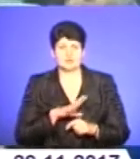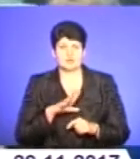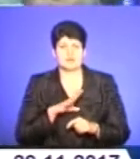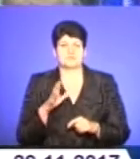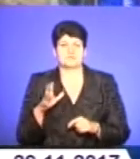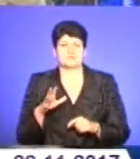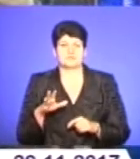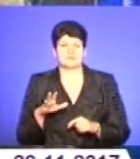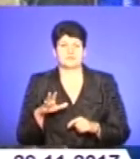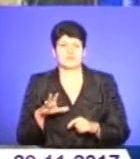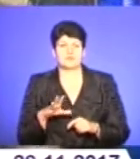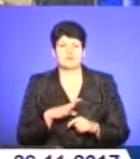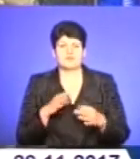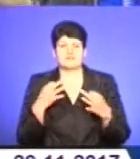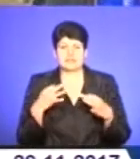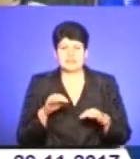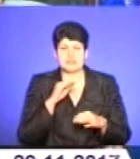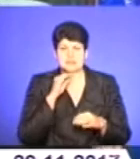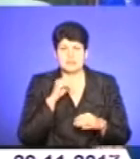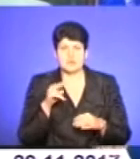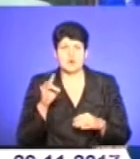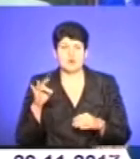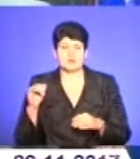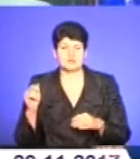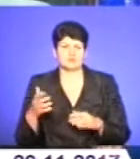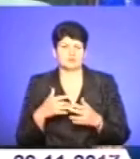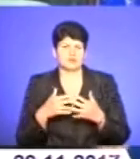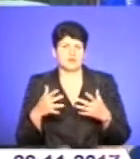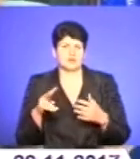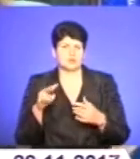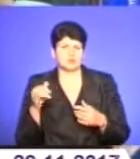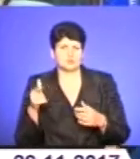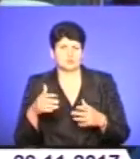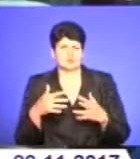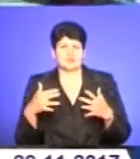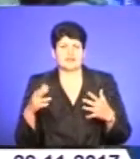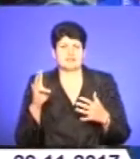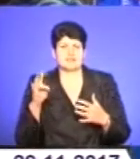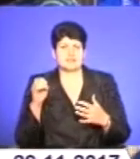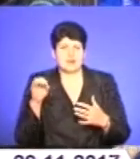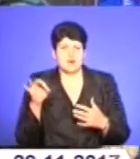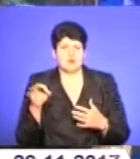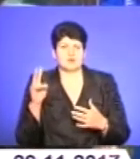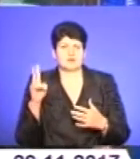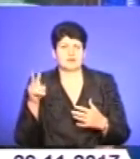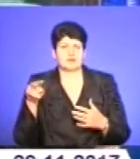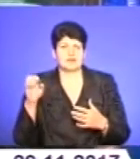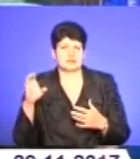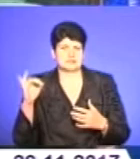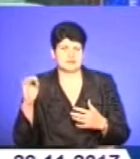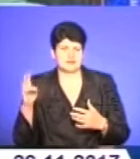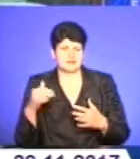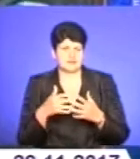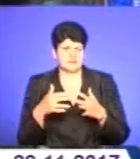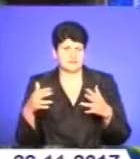пролетарських письменників, була вільна академія пролетарських, Вапліте, була Лух, були неокласики, Рильський, там другий, третій.